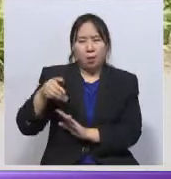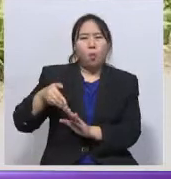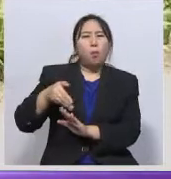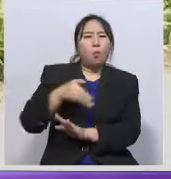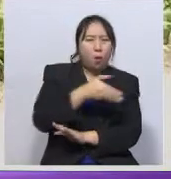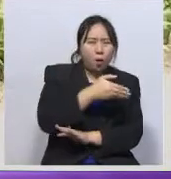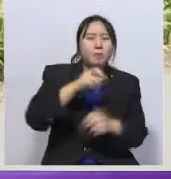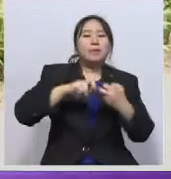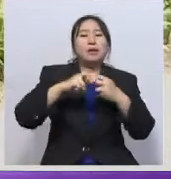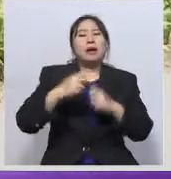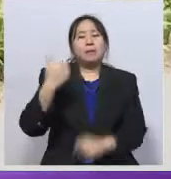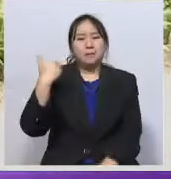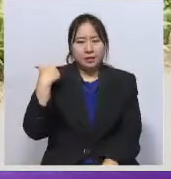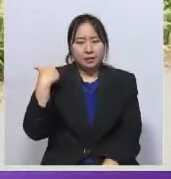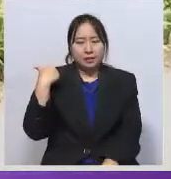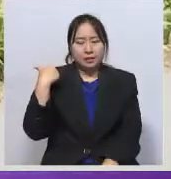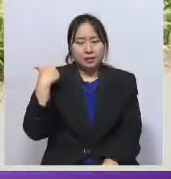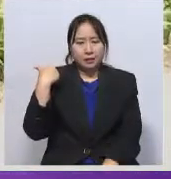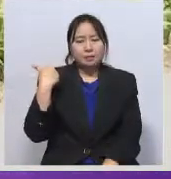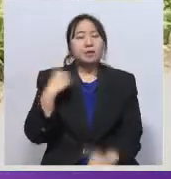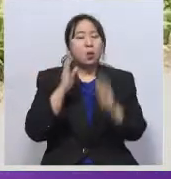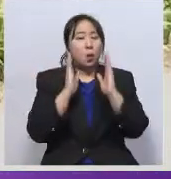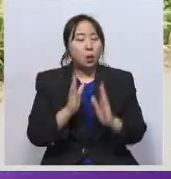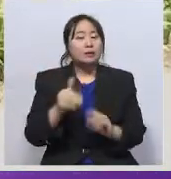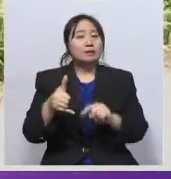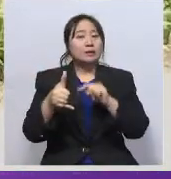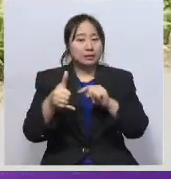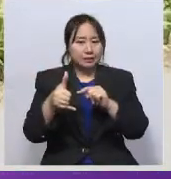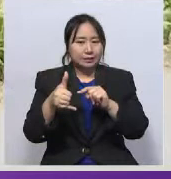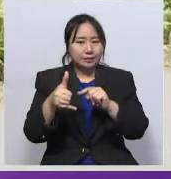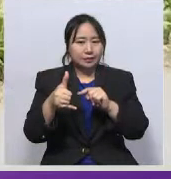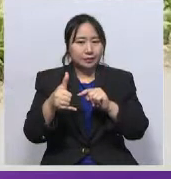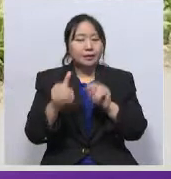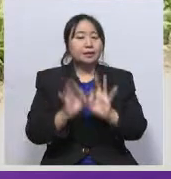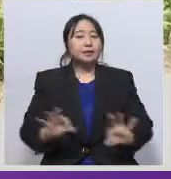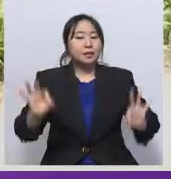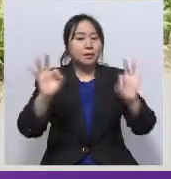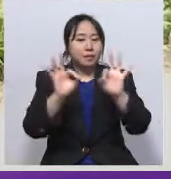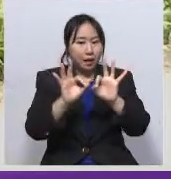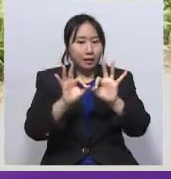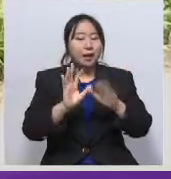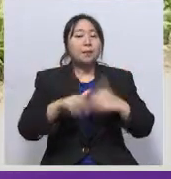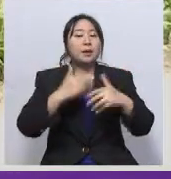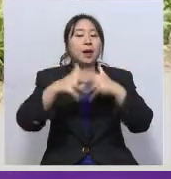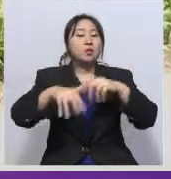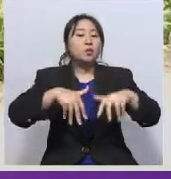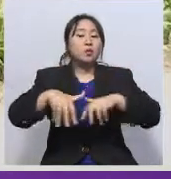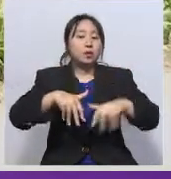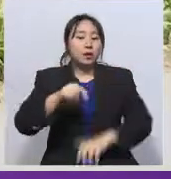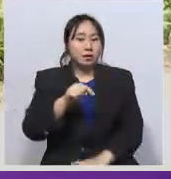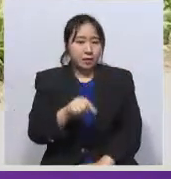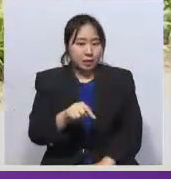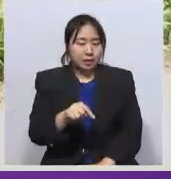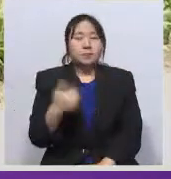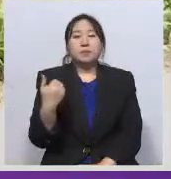ญหามาเช่นกันก่อนหน้านี้ค่ะหนึ่งท่านที่ถือว่าเป็นหนึ่งคนที่มีบทบาทสำคัญกับการพัฒนาชุมชนแห่งนี้จนท